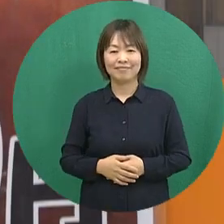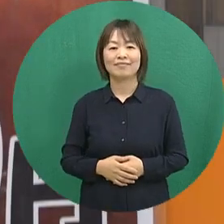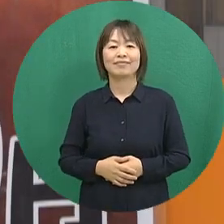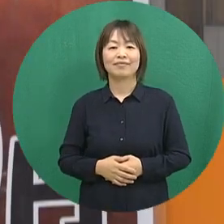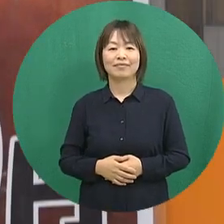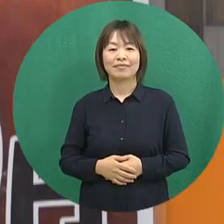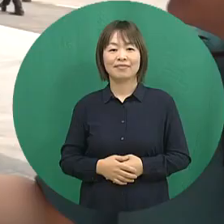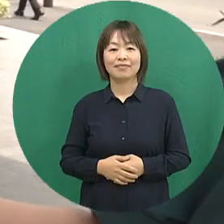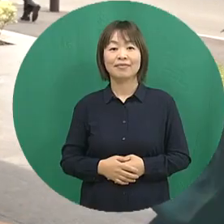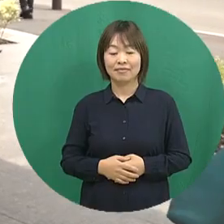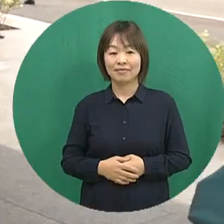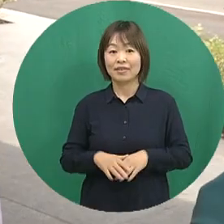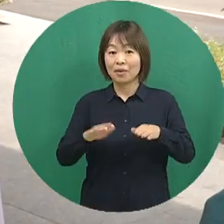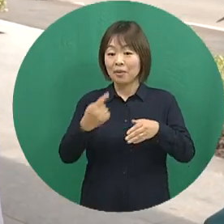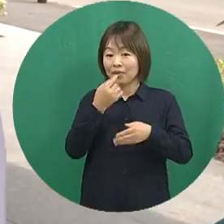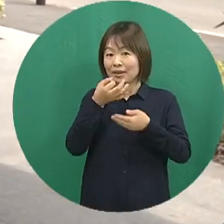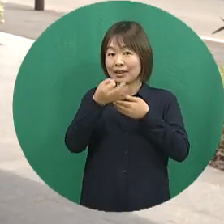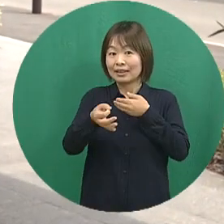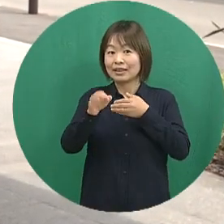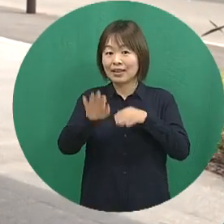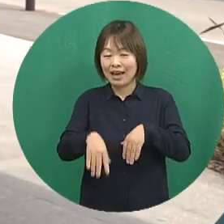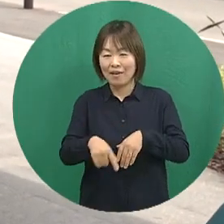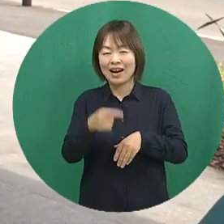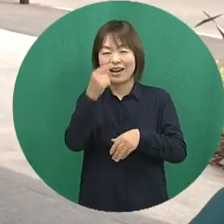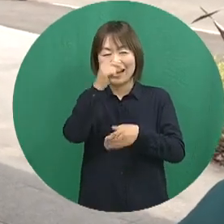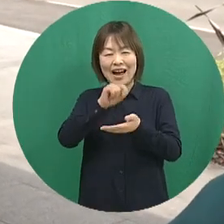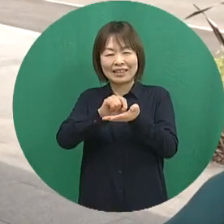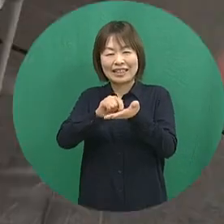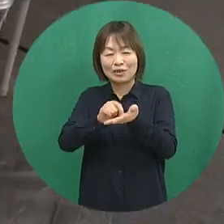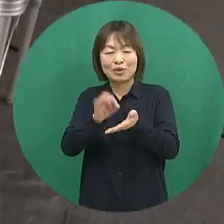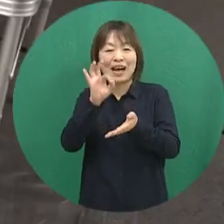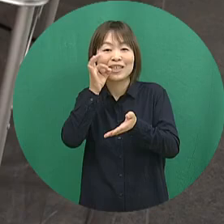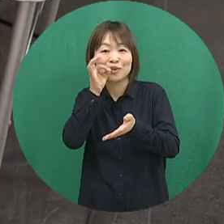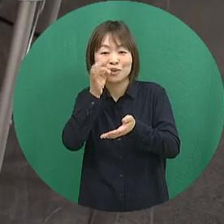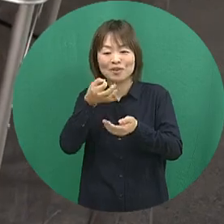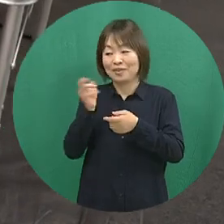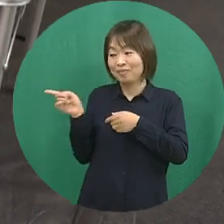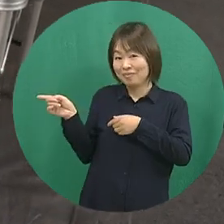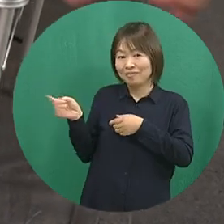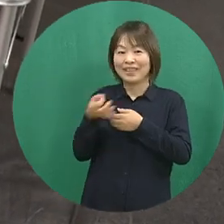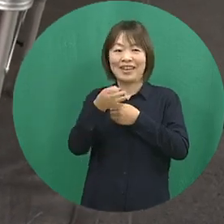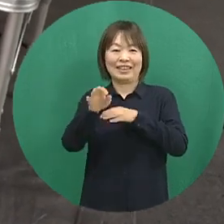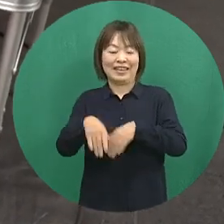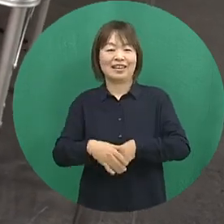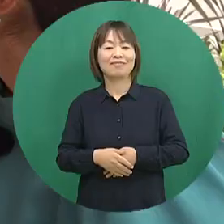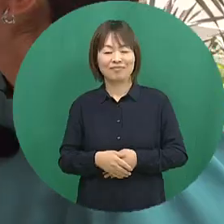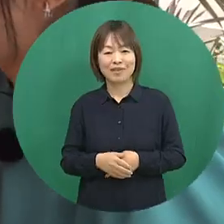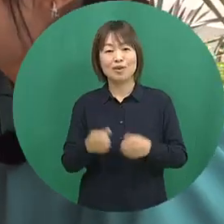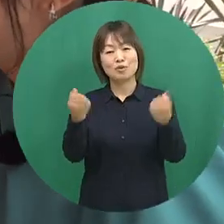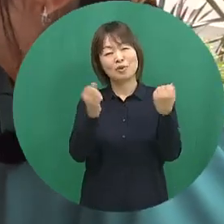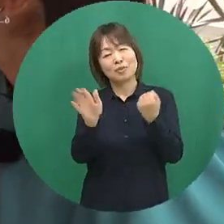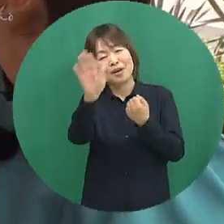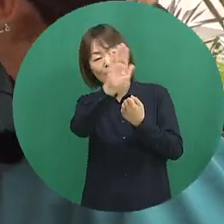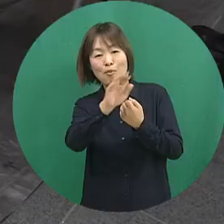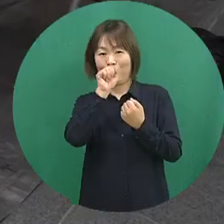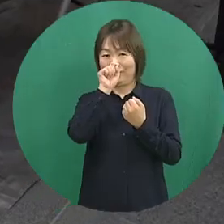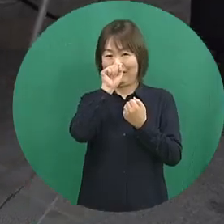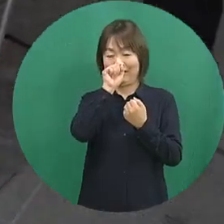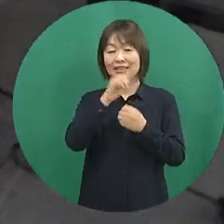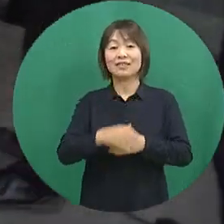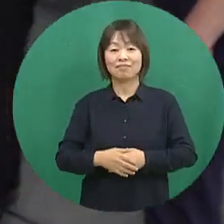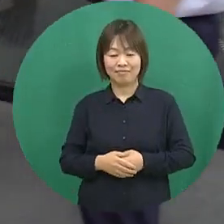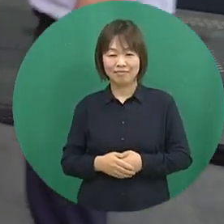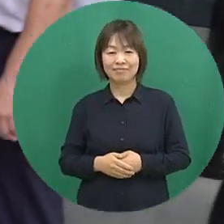呼んでいます。 今日は、ガーリックライスを買いました。これ、 これ、 はい、まあ、やっぱこのキッチンカー自体いいっすよ